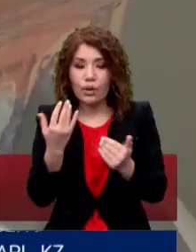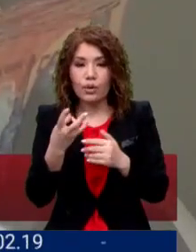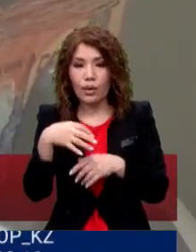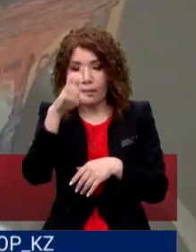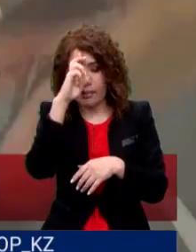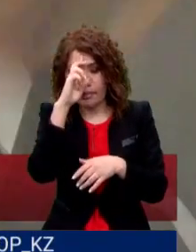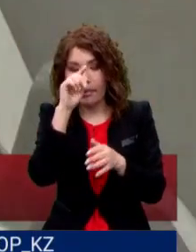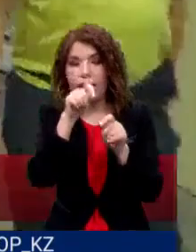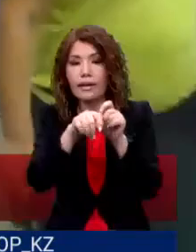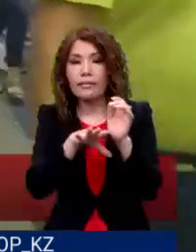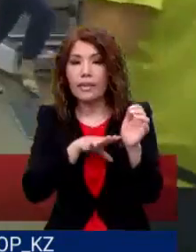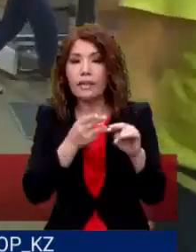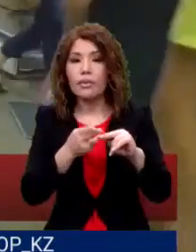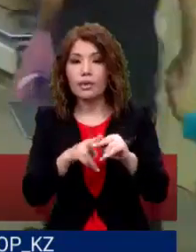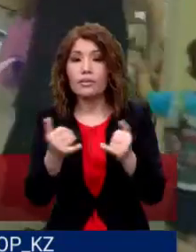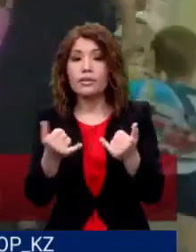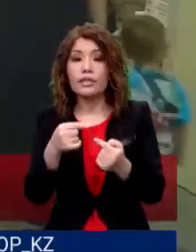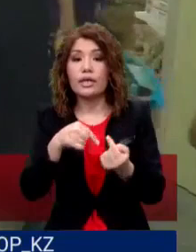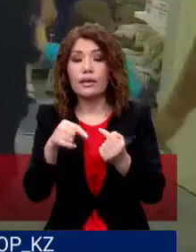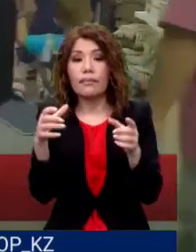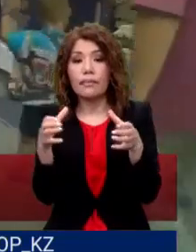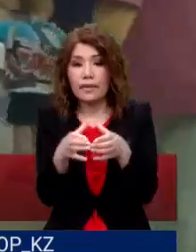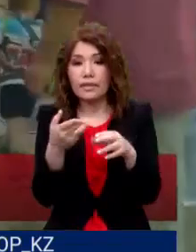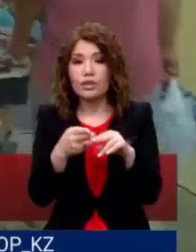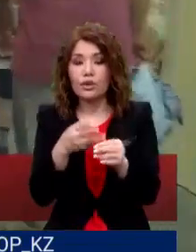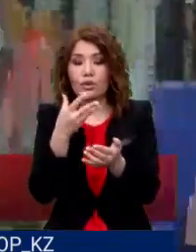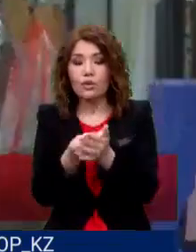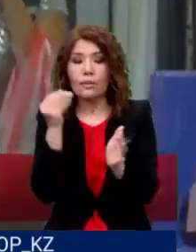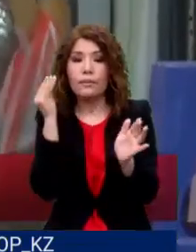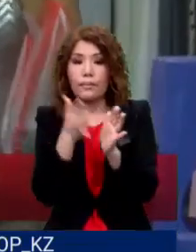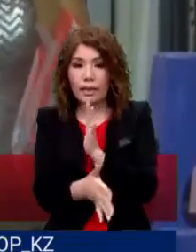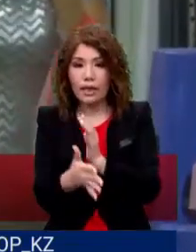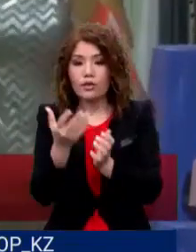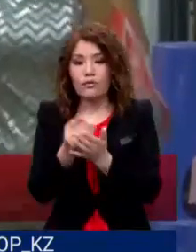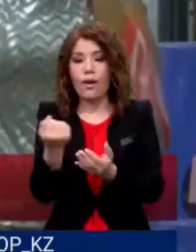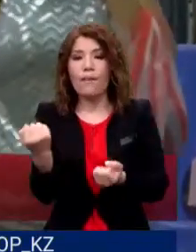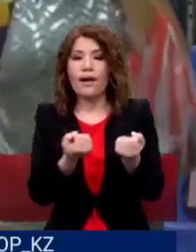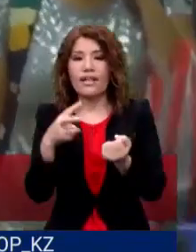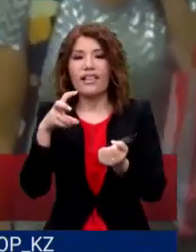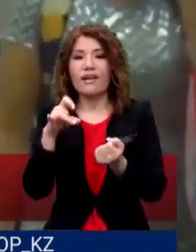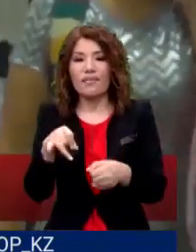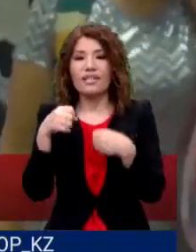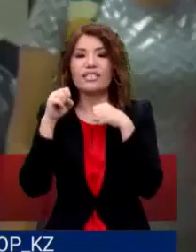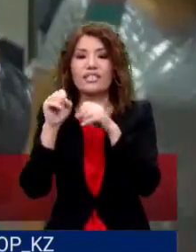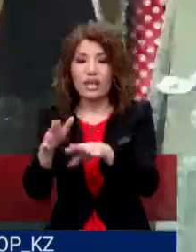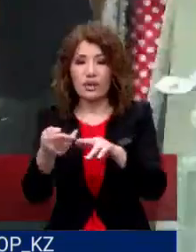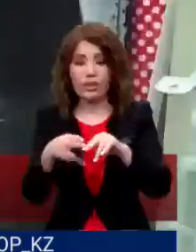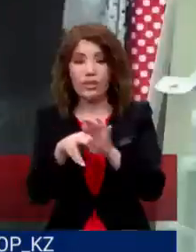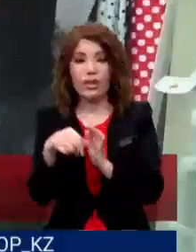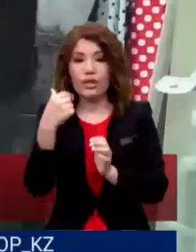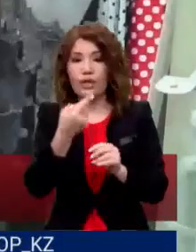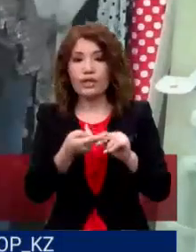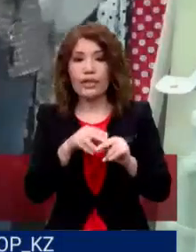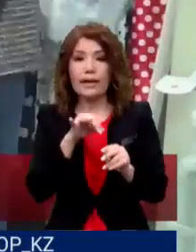да сынға алған болатын. Сондықтан шағын кәсіпкерлер шығындарын жабу үшін жеке көлігін ломбардқа өткізуге дейін барады. Себебі жеке тұлға